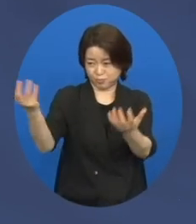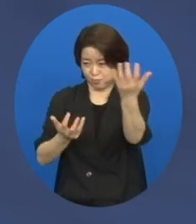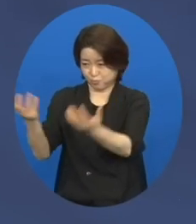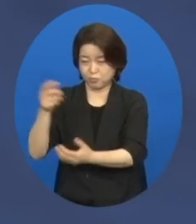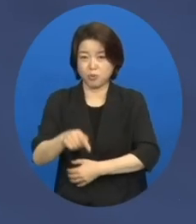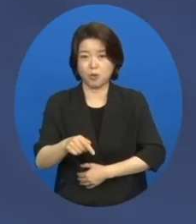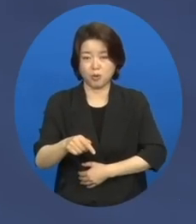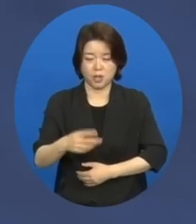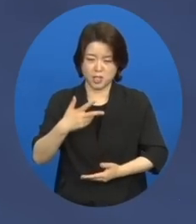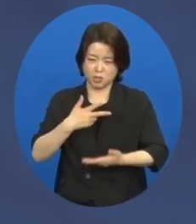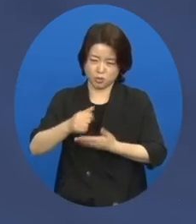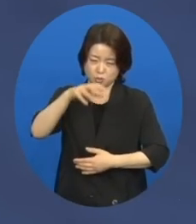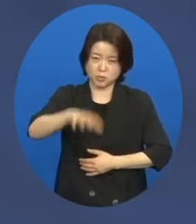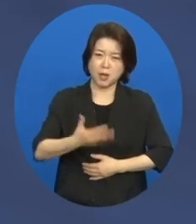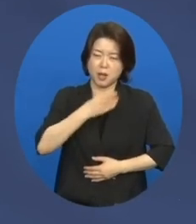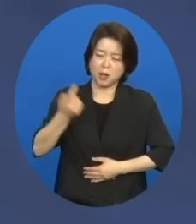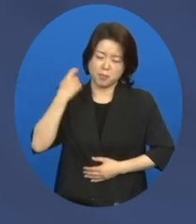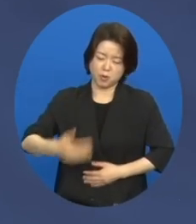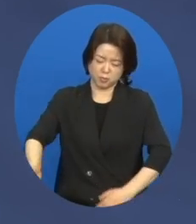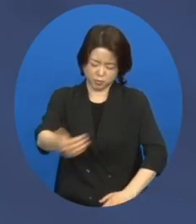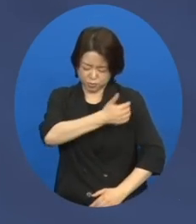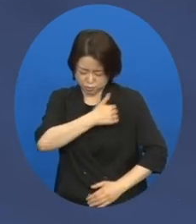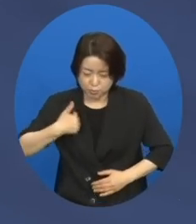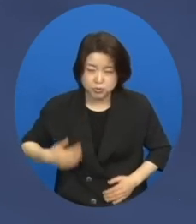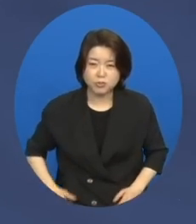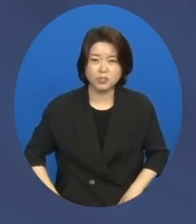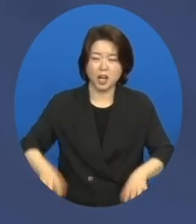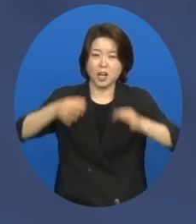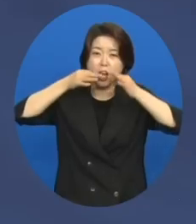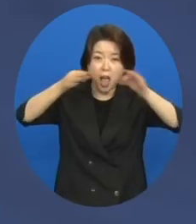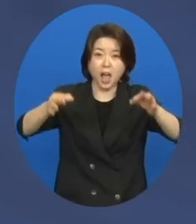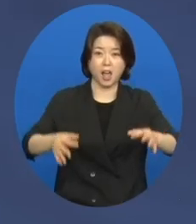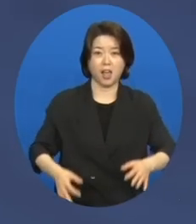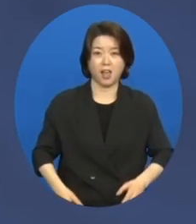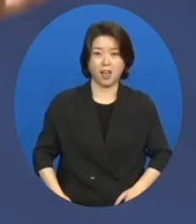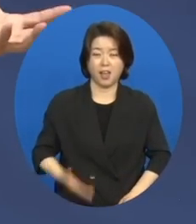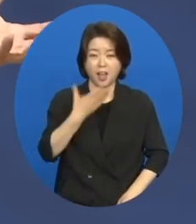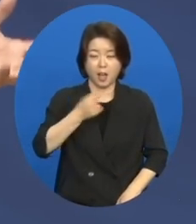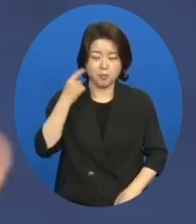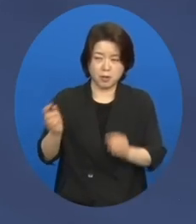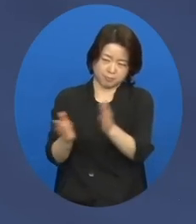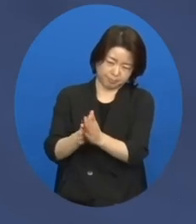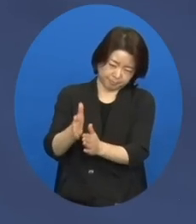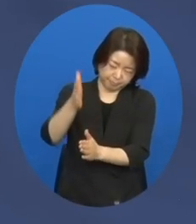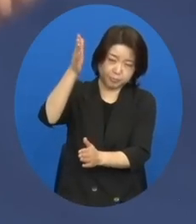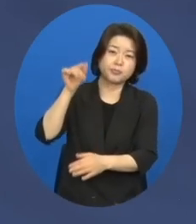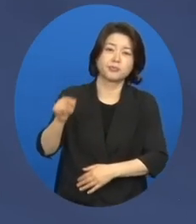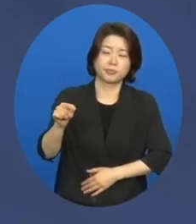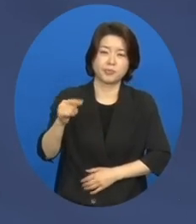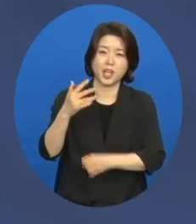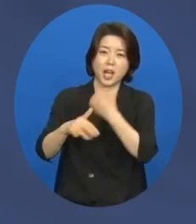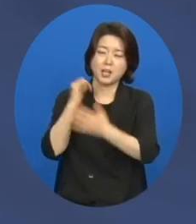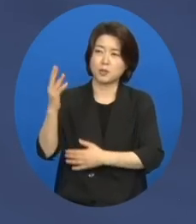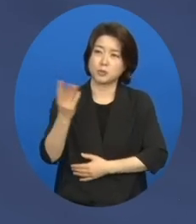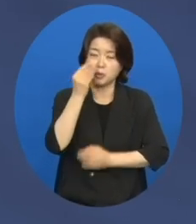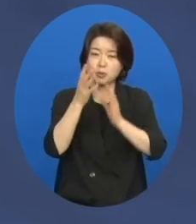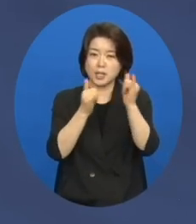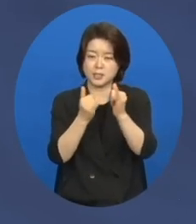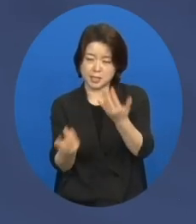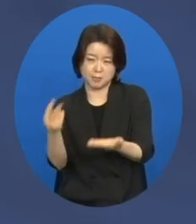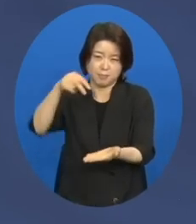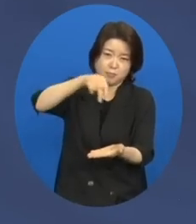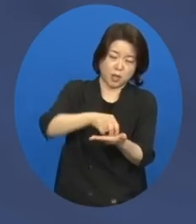앞에 복음이면 충분하다! 그리고 외치면서 그 복음을 영원롭게 하는 하나님의 거룩한 사람들을